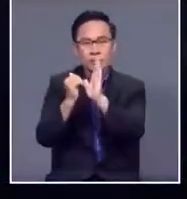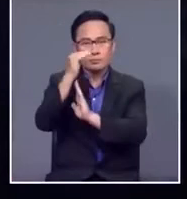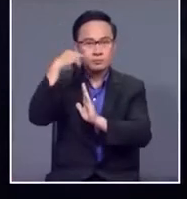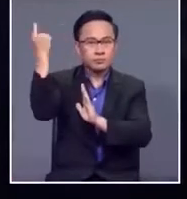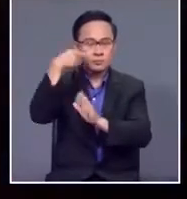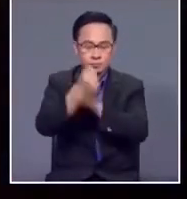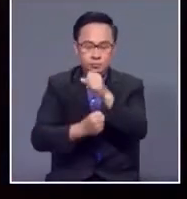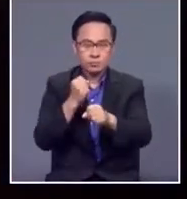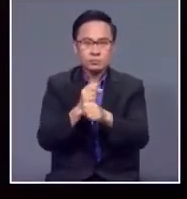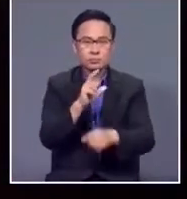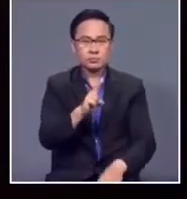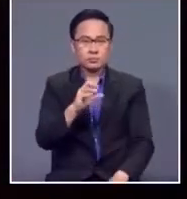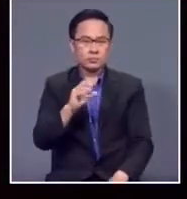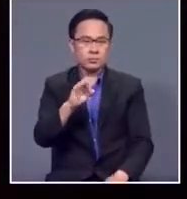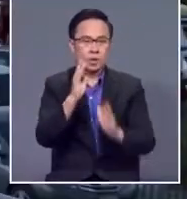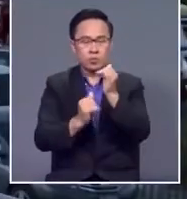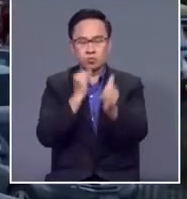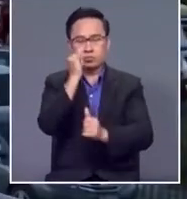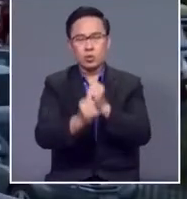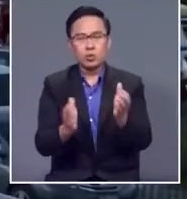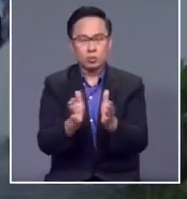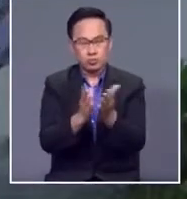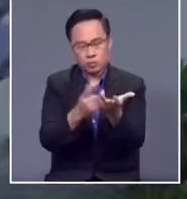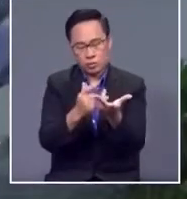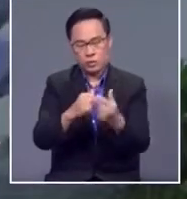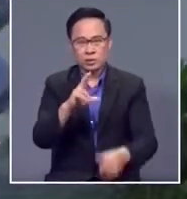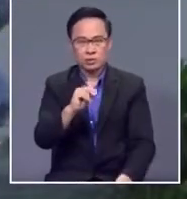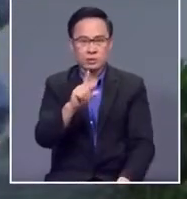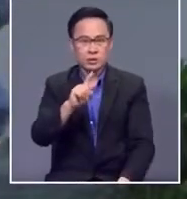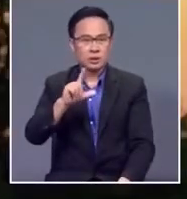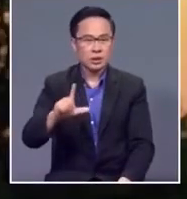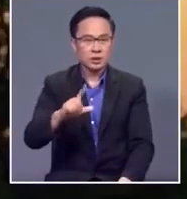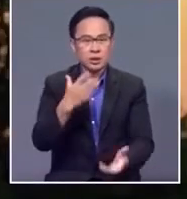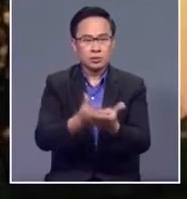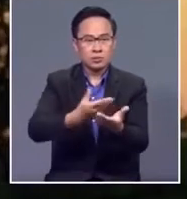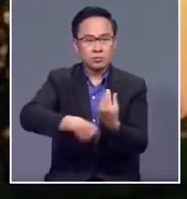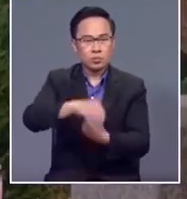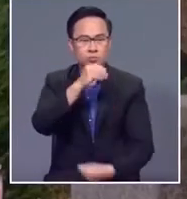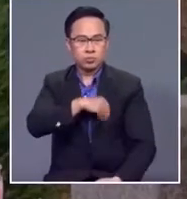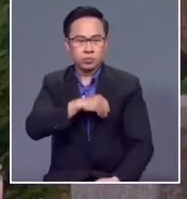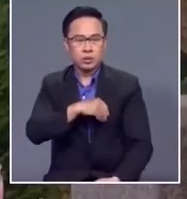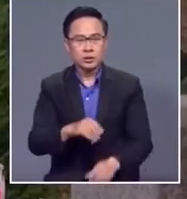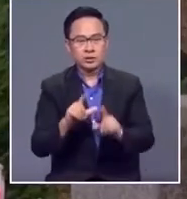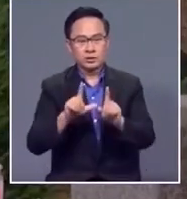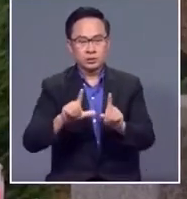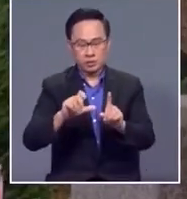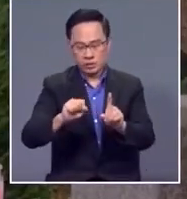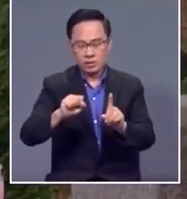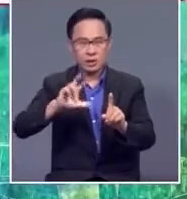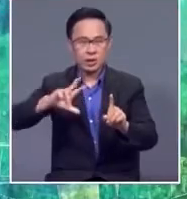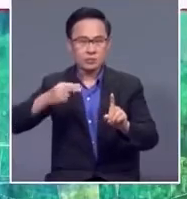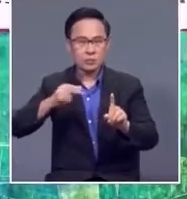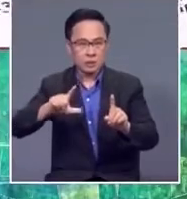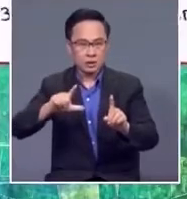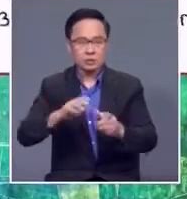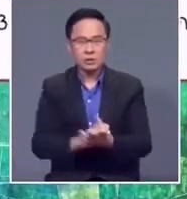2559มีนักท่องเที่ยวเข้ามาท่องเที่ยวจำนวนกว่า31ล้านคนสามารถสร้างรายได้เข้าประเทศกว่า 150,000 ล้านบาทภาคเห